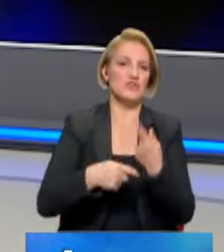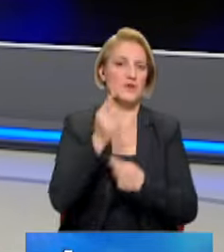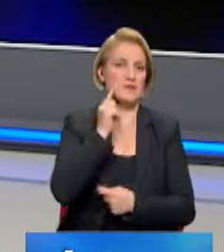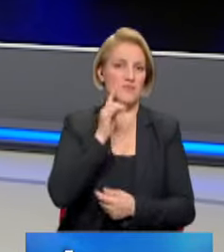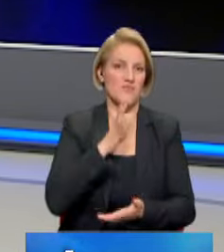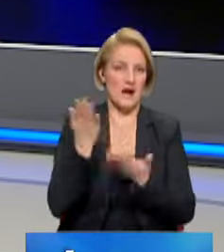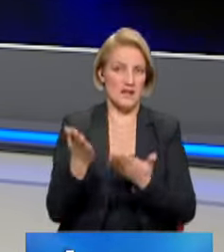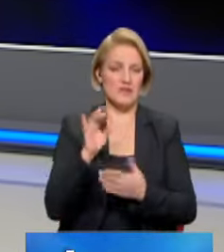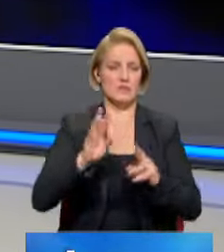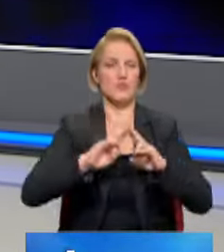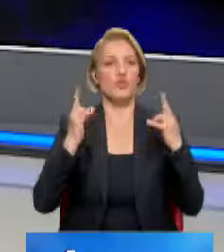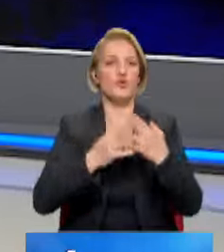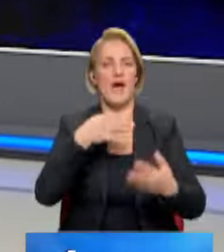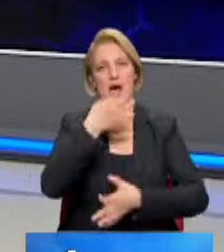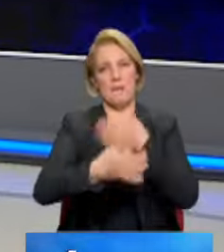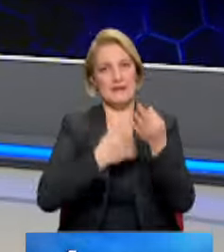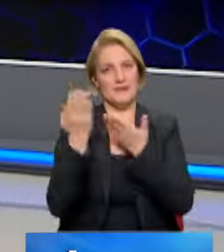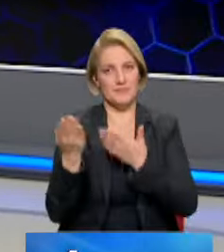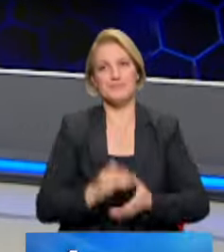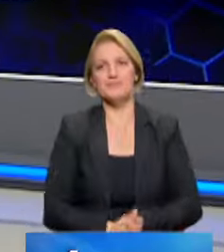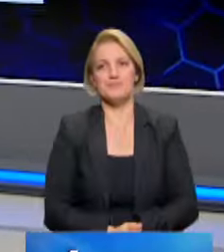Şimdi sırada Dünya Haber Turu.